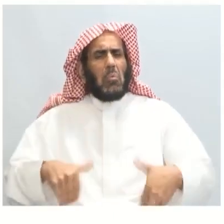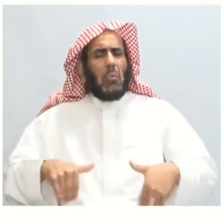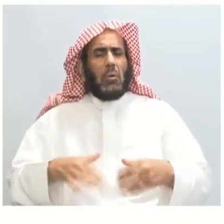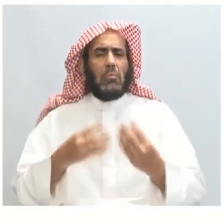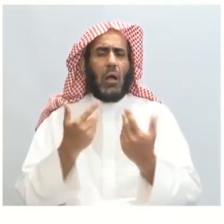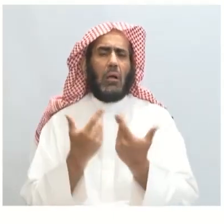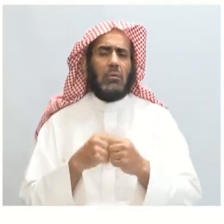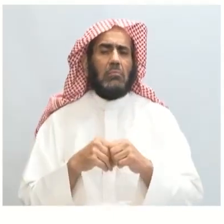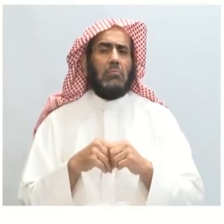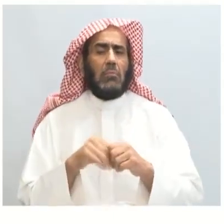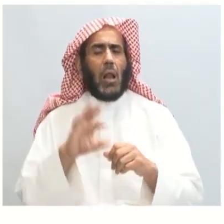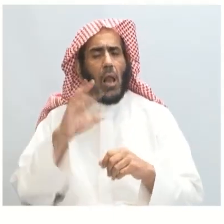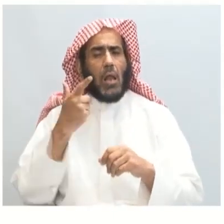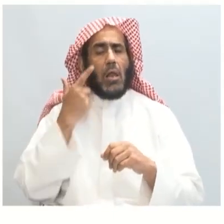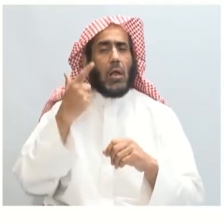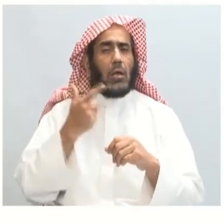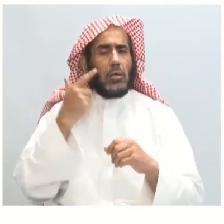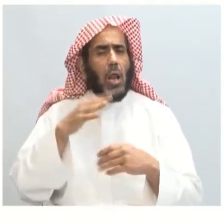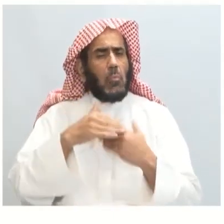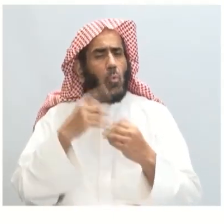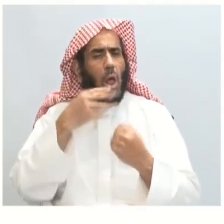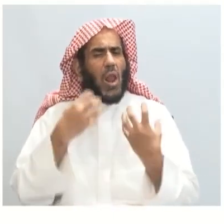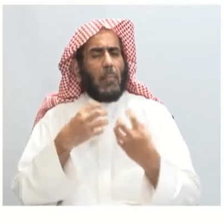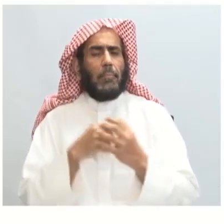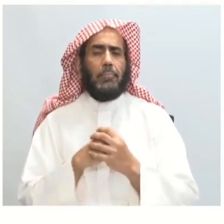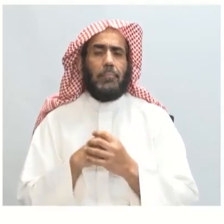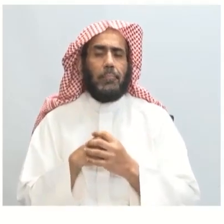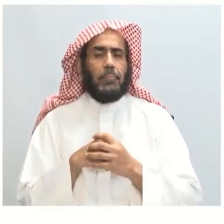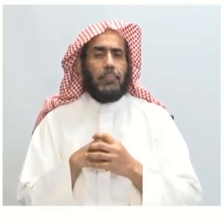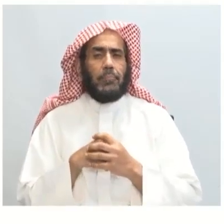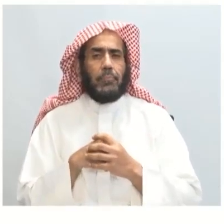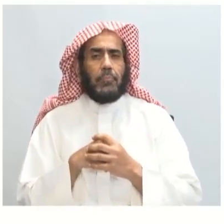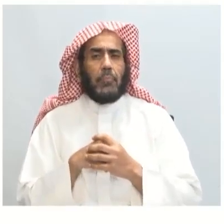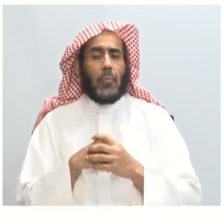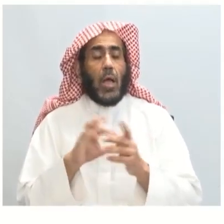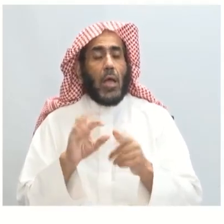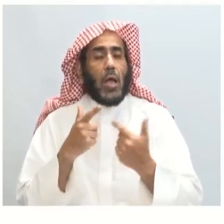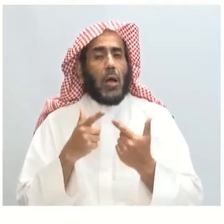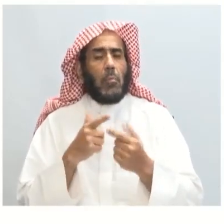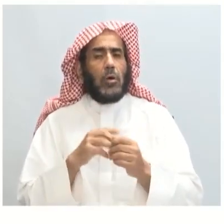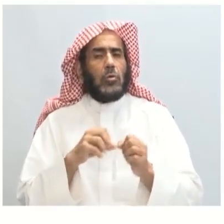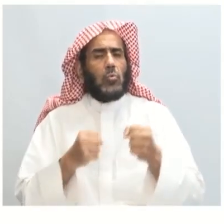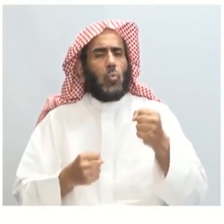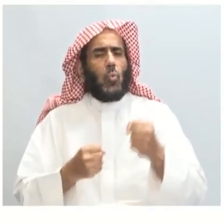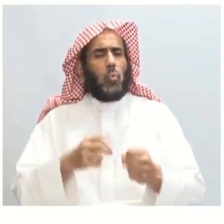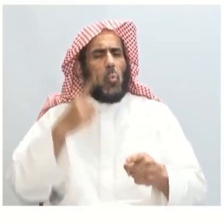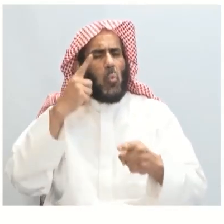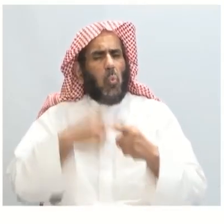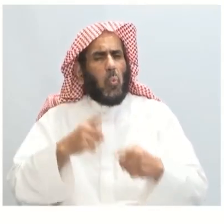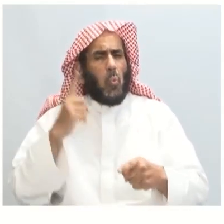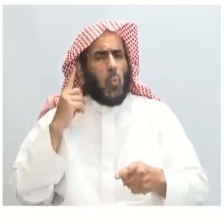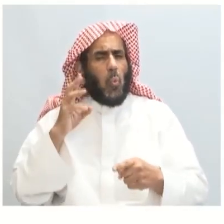كهادا لعلك تلمس منه الالم ايا من تقود الحديد